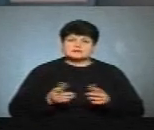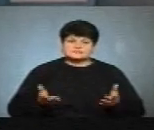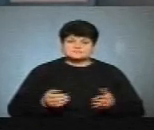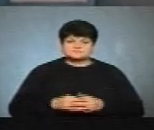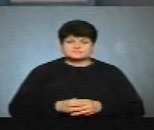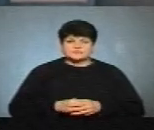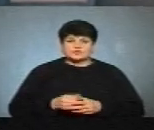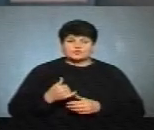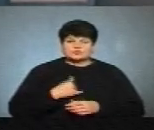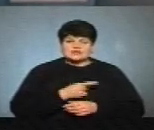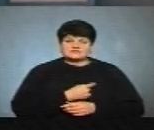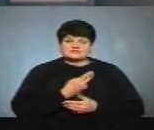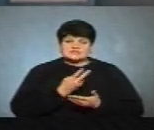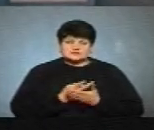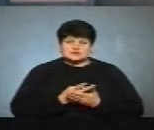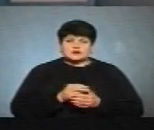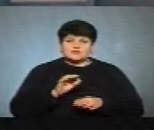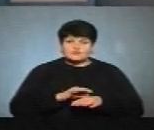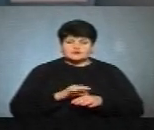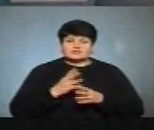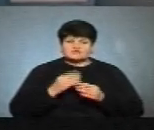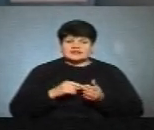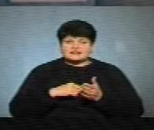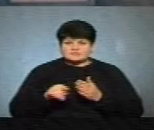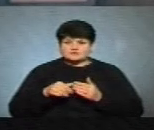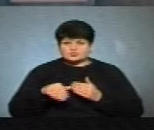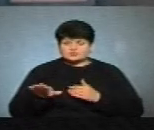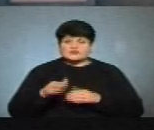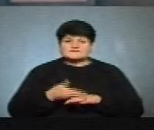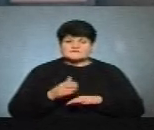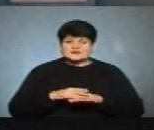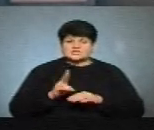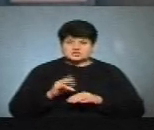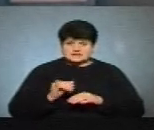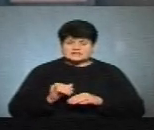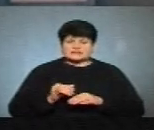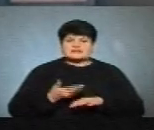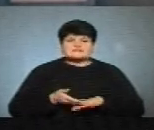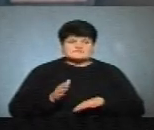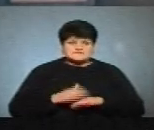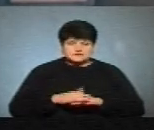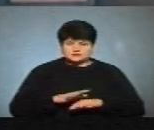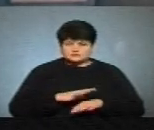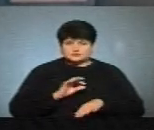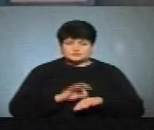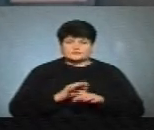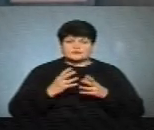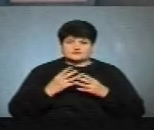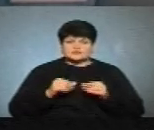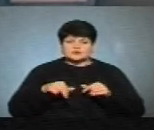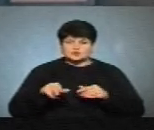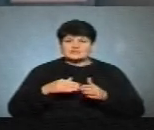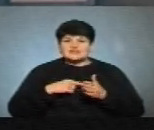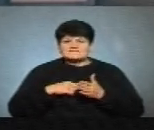В нас в стаціонарах хворі, які вже йдуть на виписку, важкі, які важко перенесли, вже йдуть на виписку,